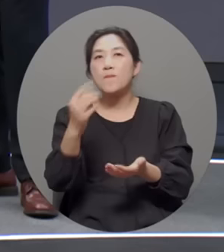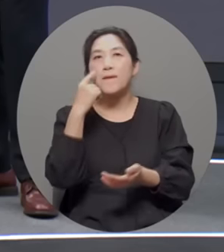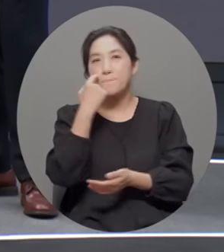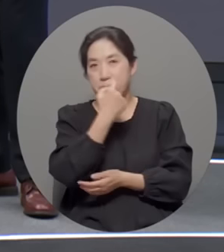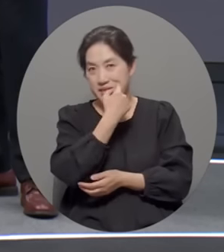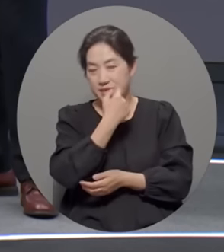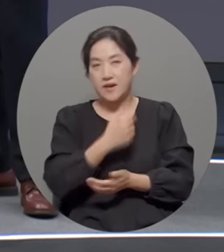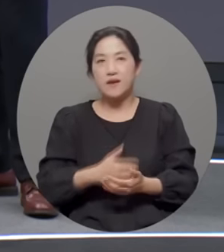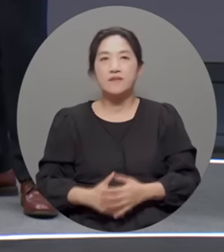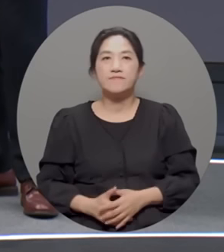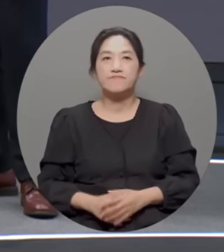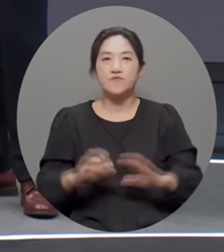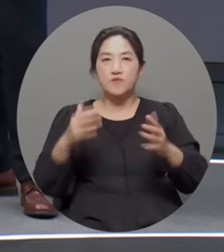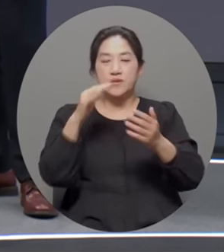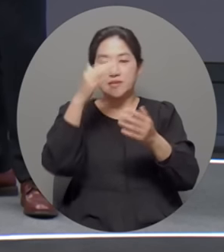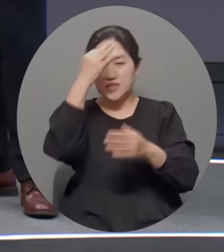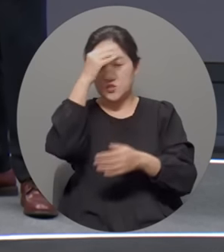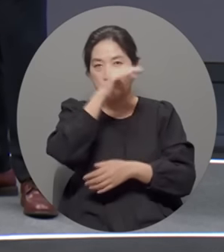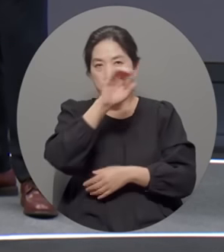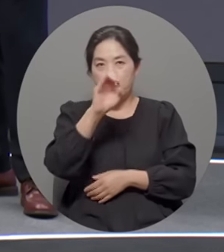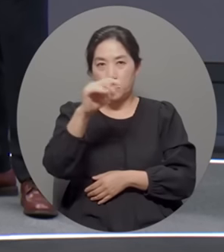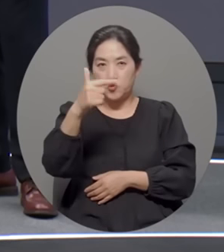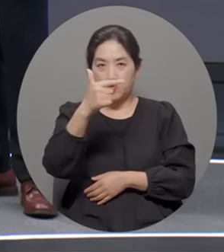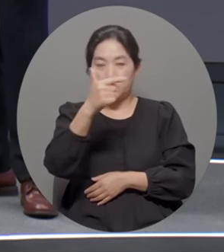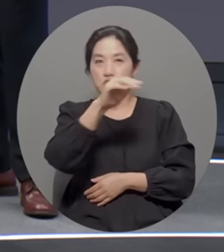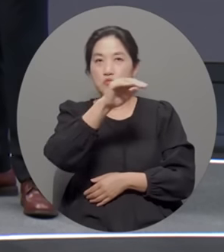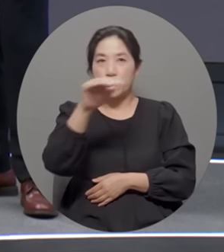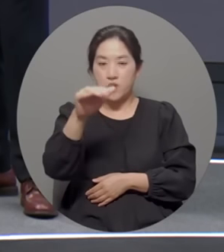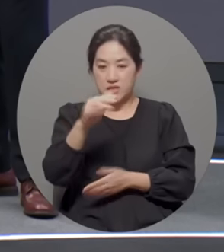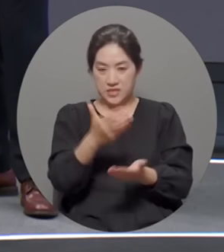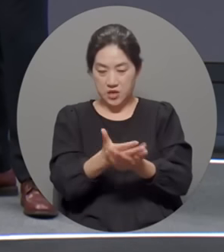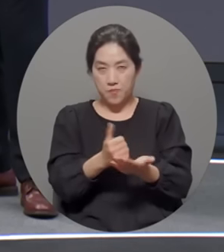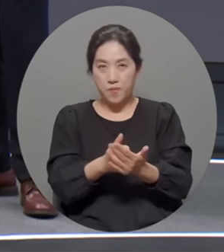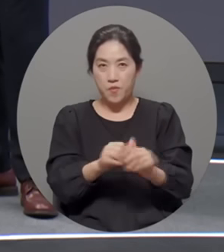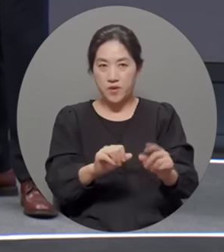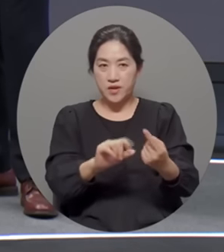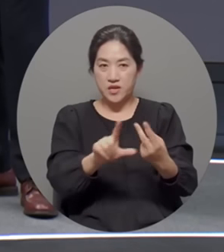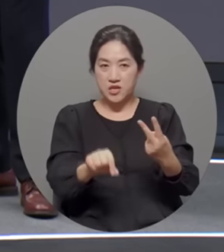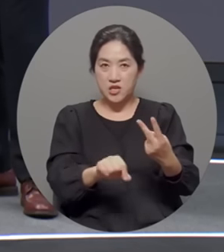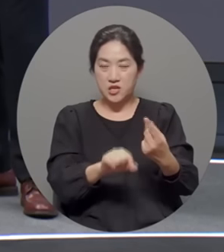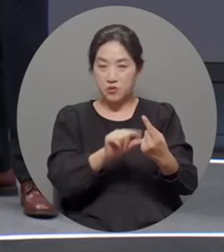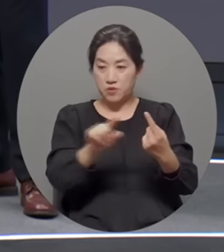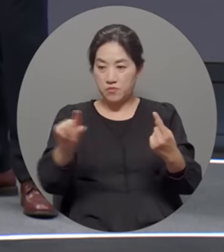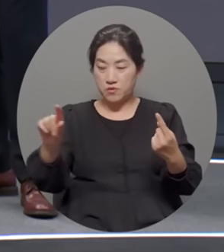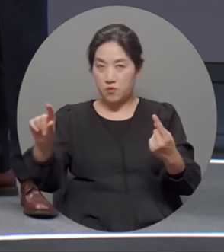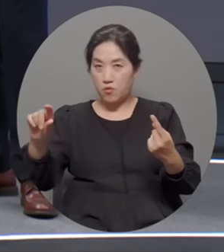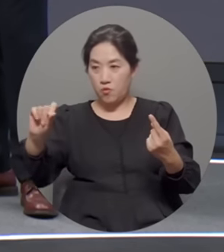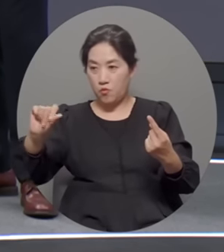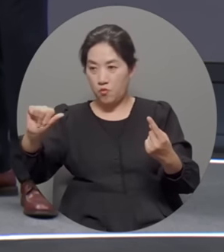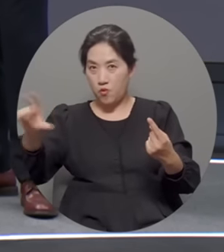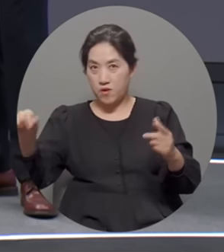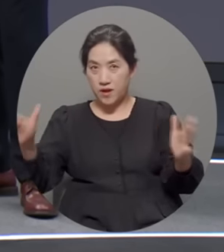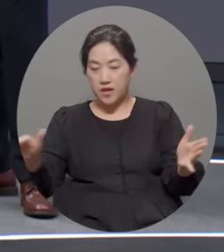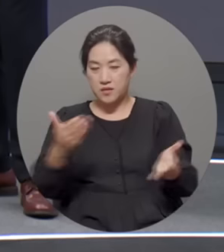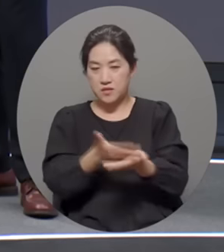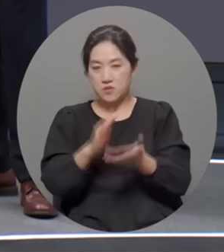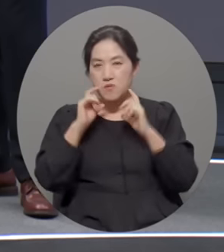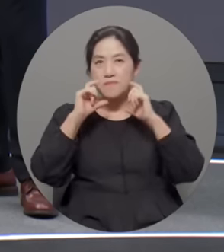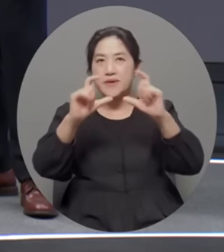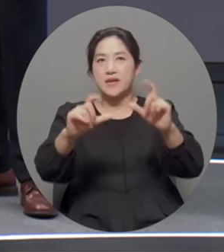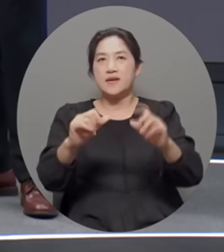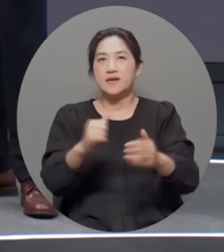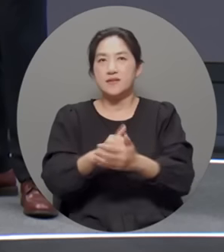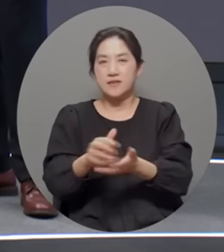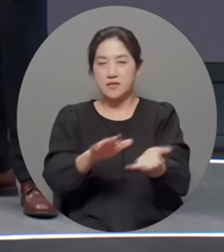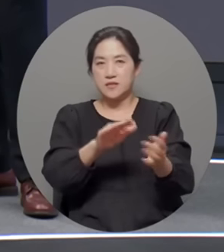봤습니다. 국가기술표준원 자료를 보면 올해 1월부터 이번 달까지 리콜을 실시한 품목은 모두 59개였는데요.